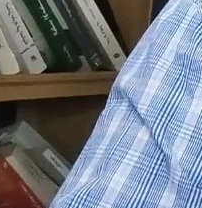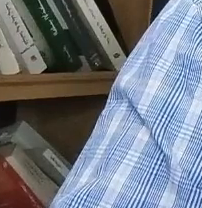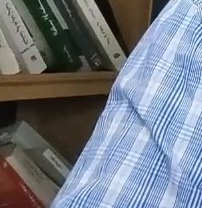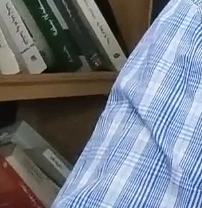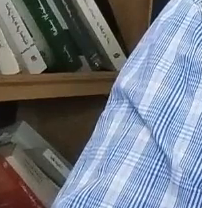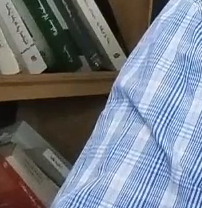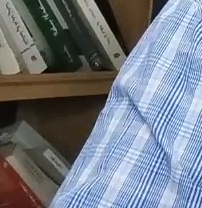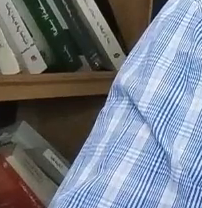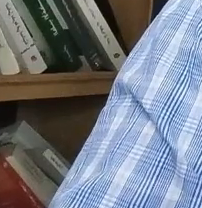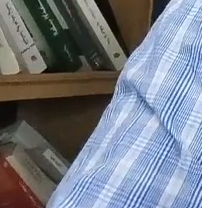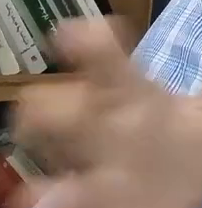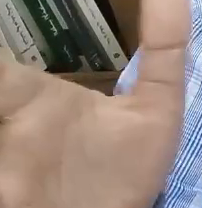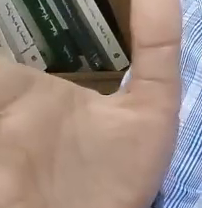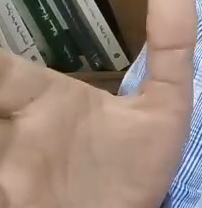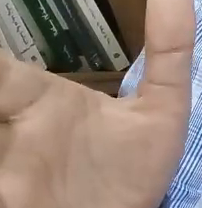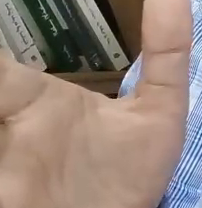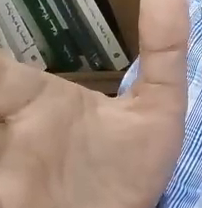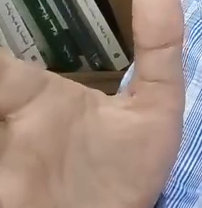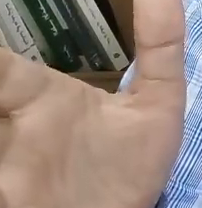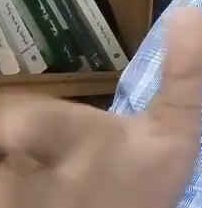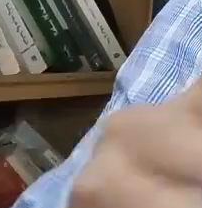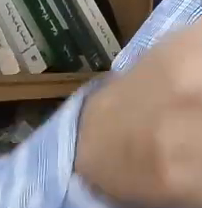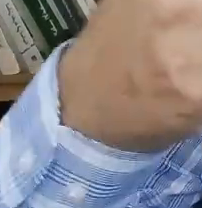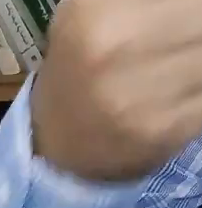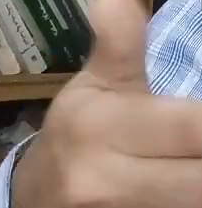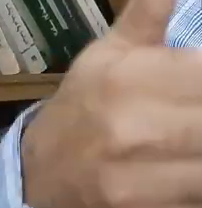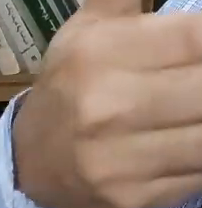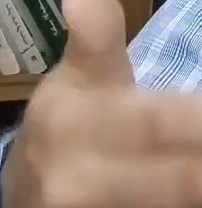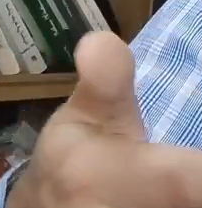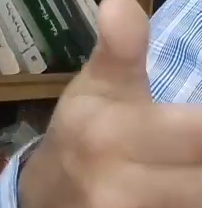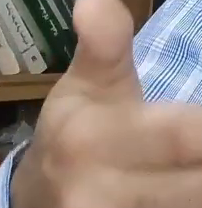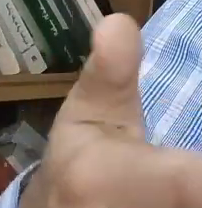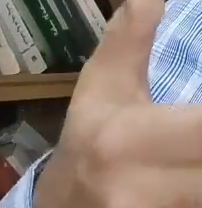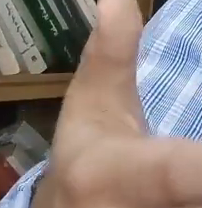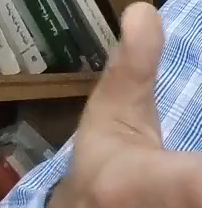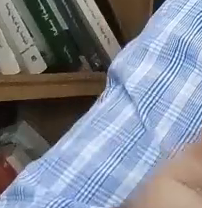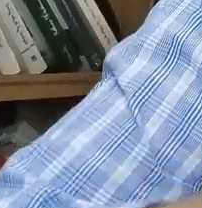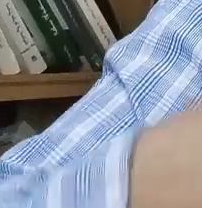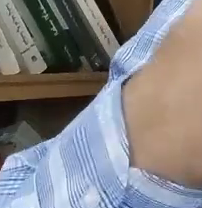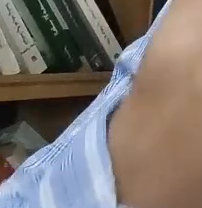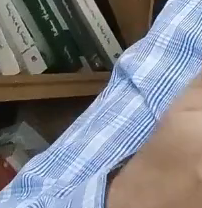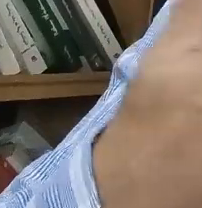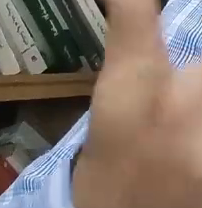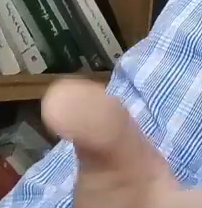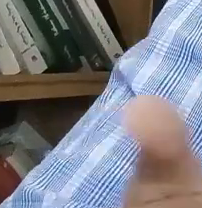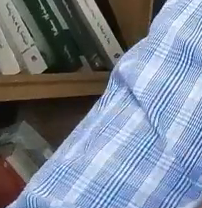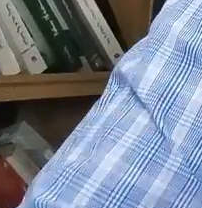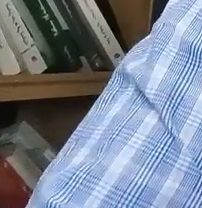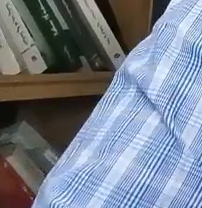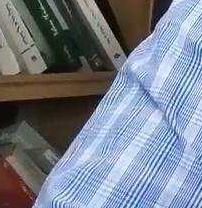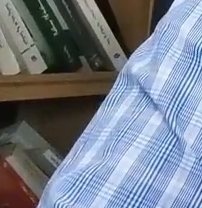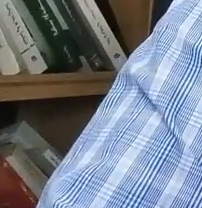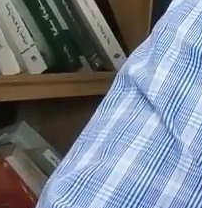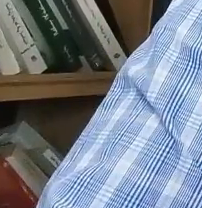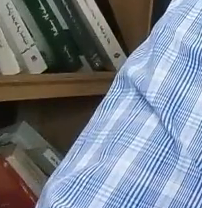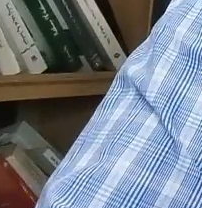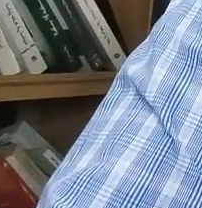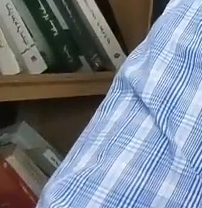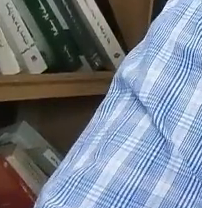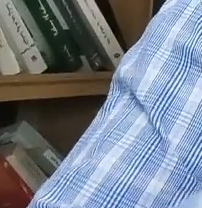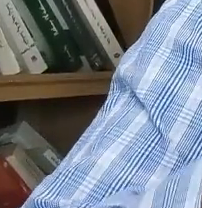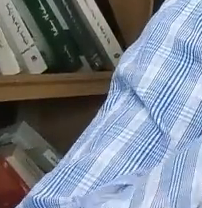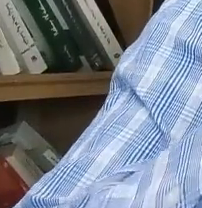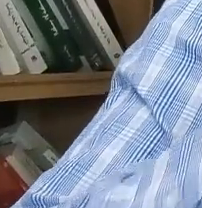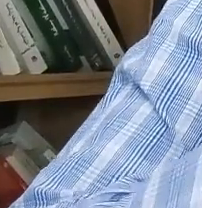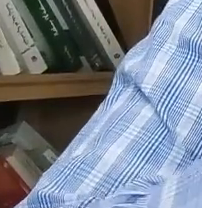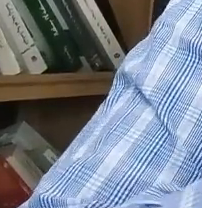الجميع دون تمييز، إذ لا يمكن أن تكون الحرية الفردية مطية لأشياء أخرى